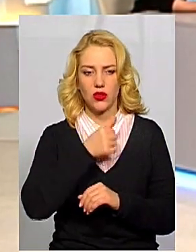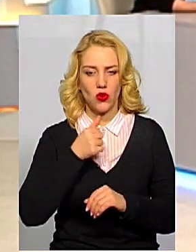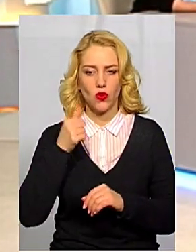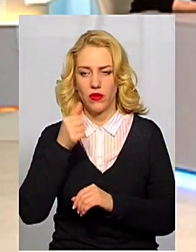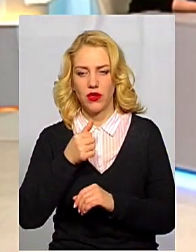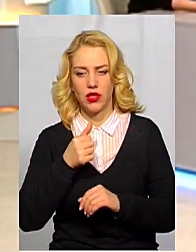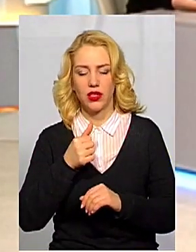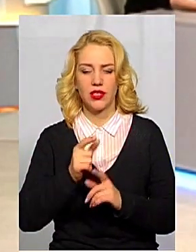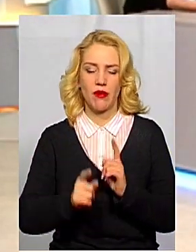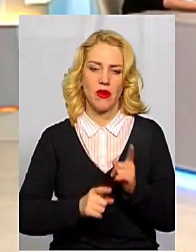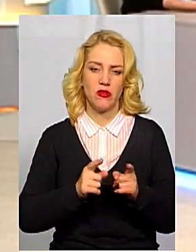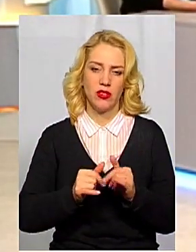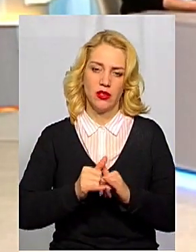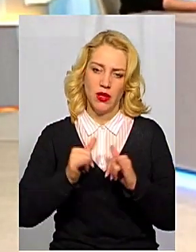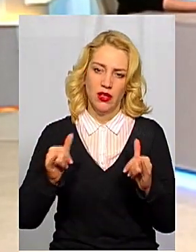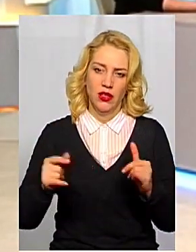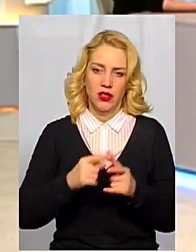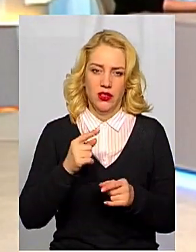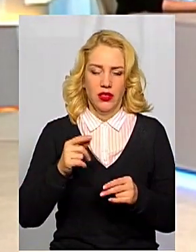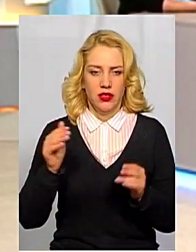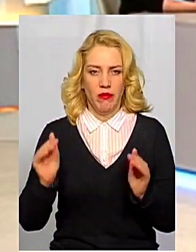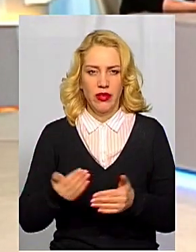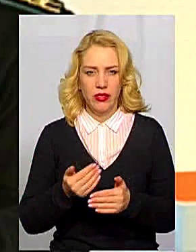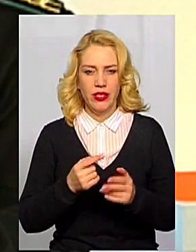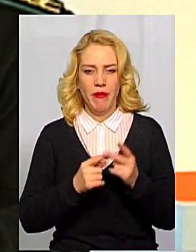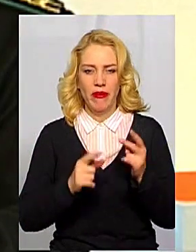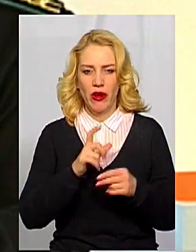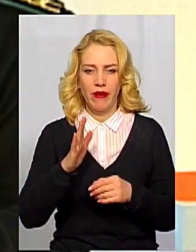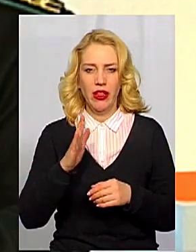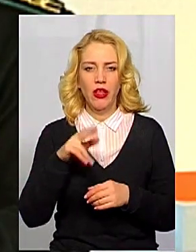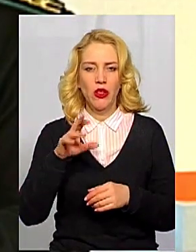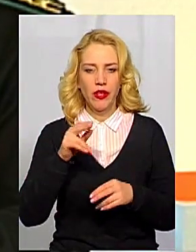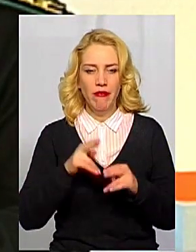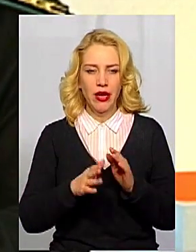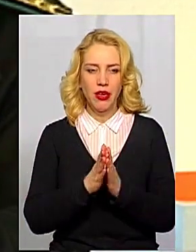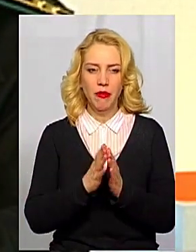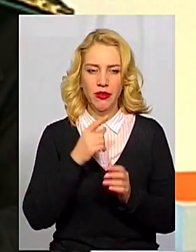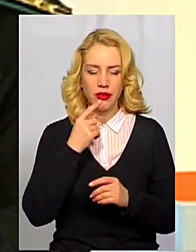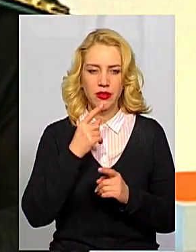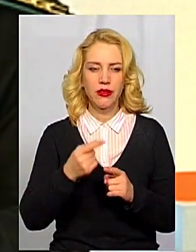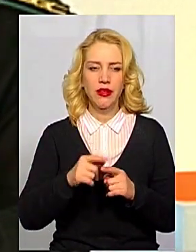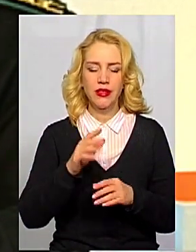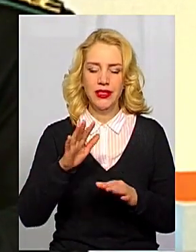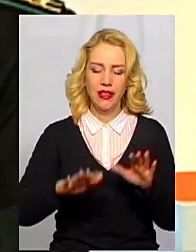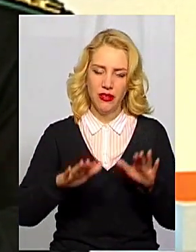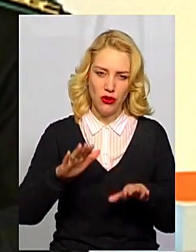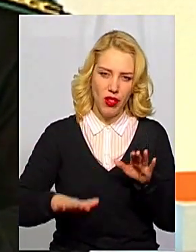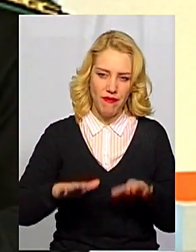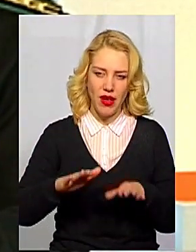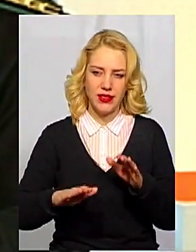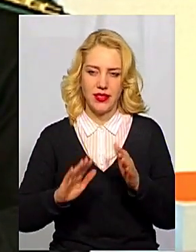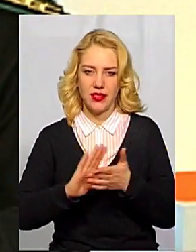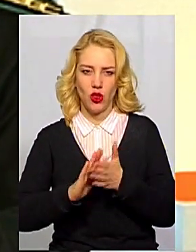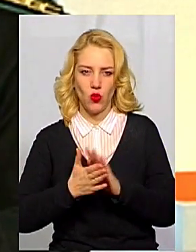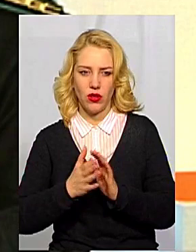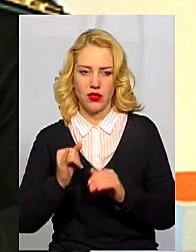лісорубів? Більше, менше? Півтори хвилинки до завершення, коротко. Ситуація коливається, але в нас тенденція, я ж